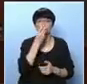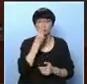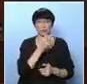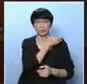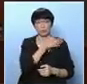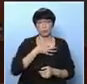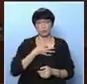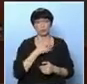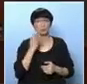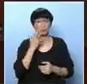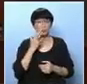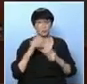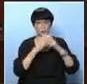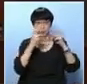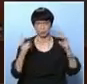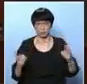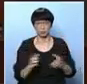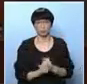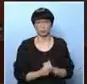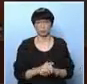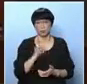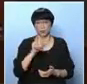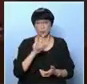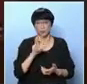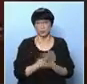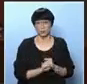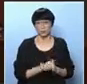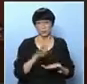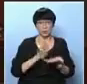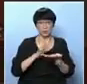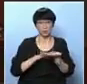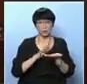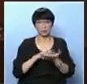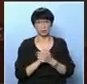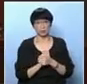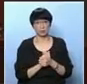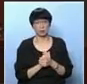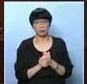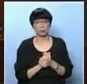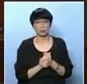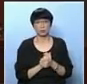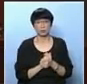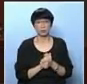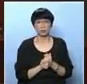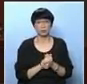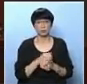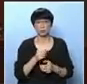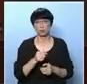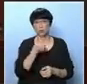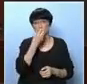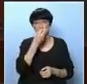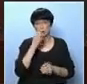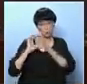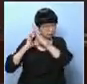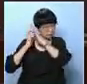靓啊！真系嗰种心里边砰砰声，系好澎湃，好开心。RTHK 访问我第一日，佢